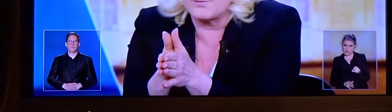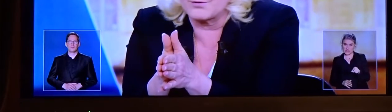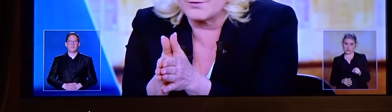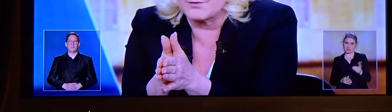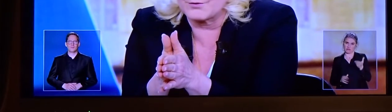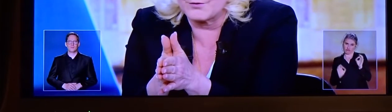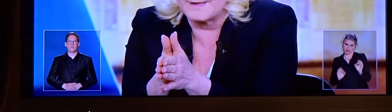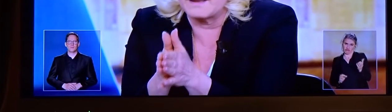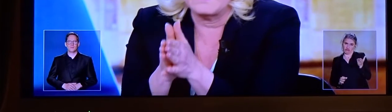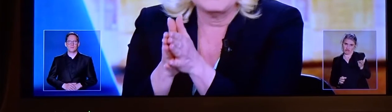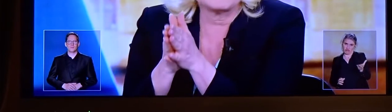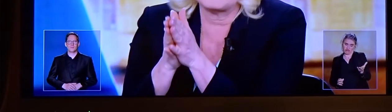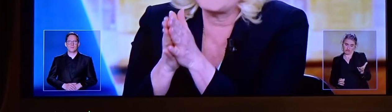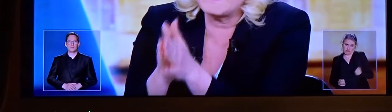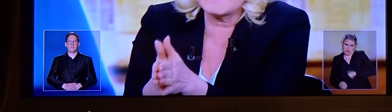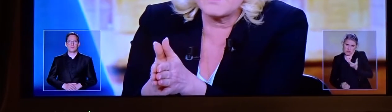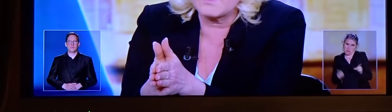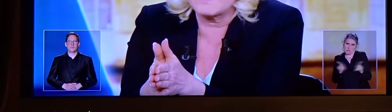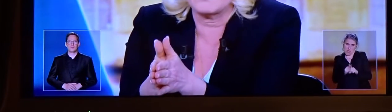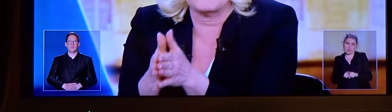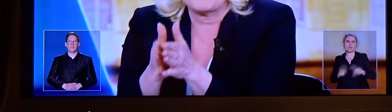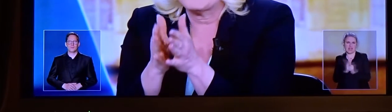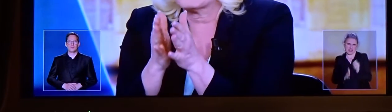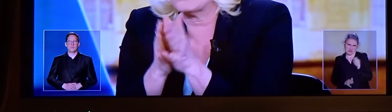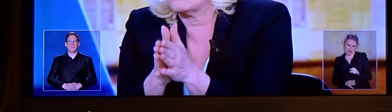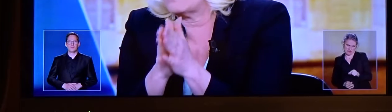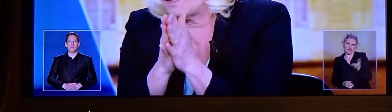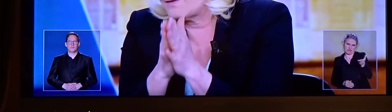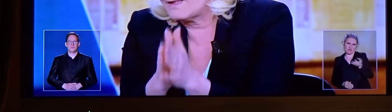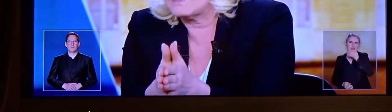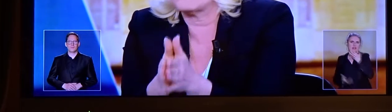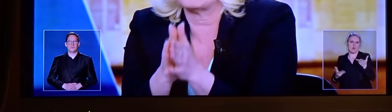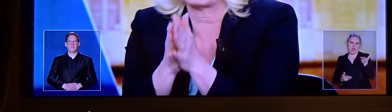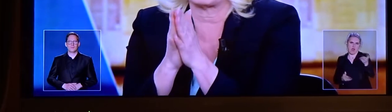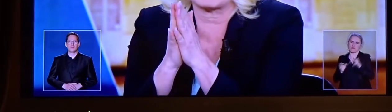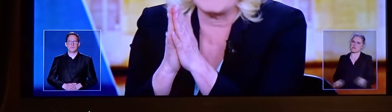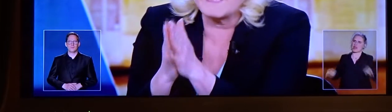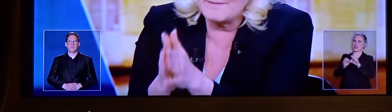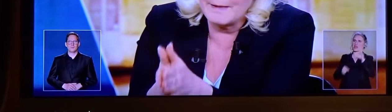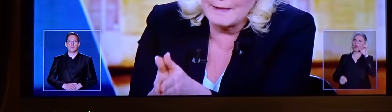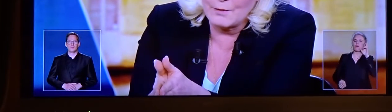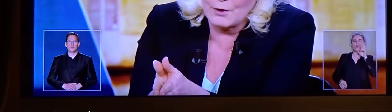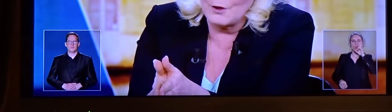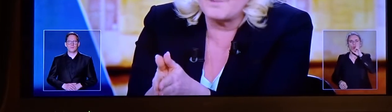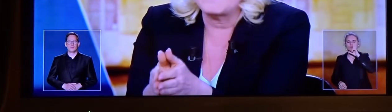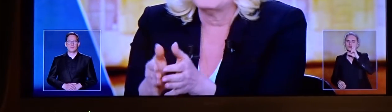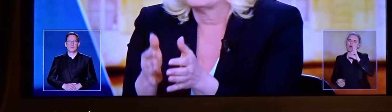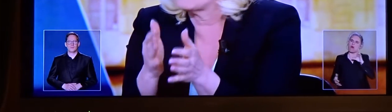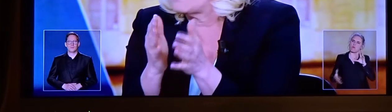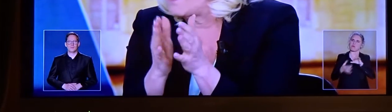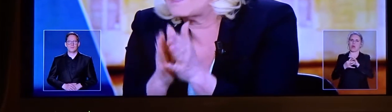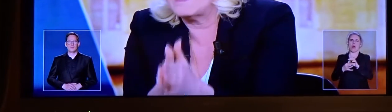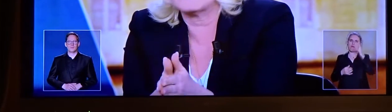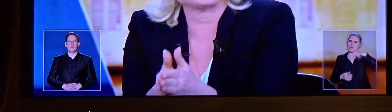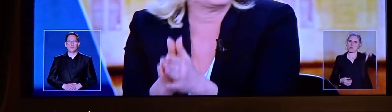exactement les propos que je tiens. Vous avez dit à cette occasion que la Russie devait être réarrimée à l'Europe.